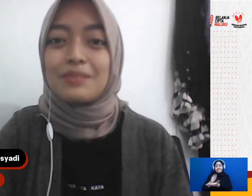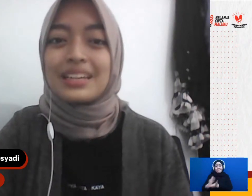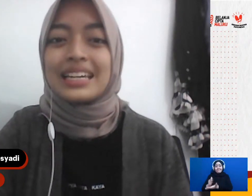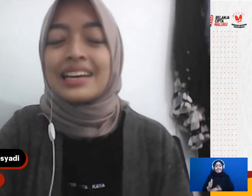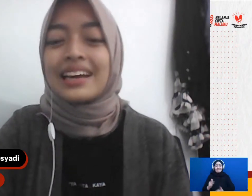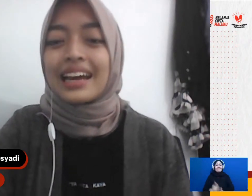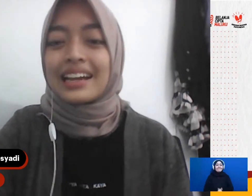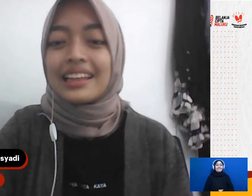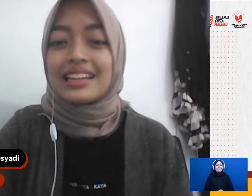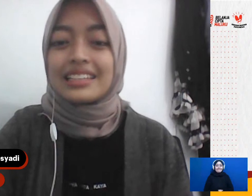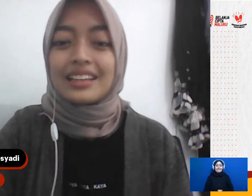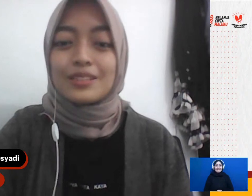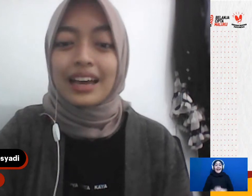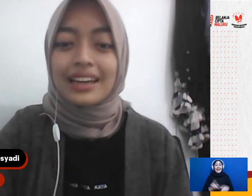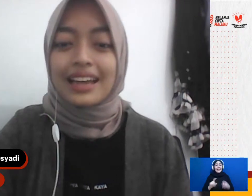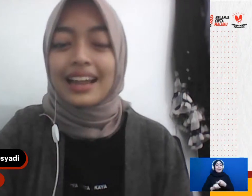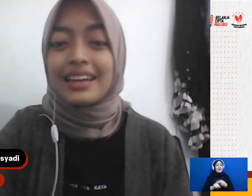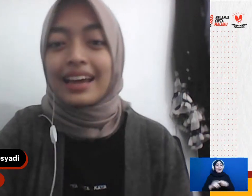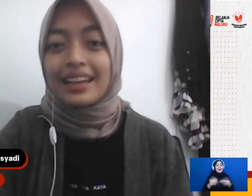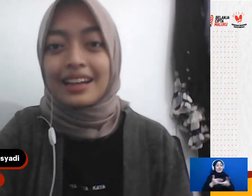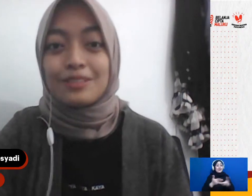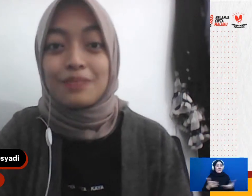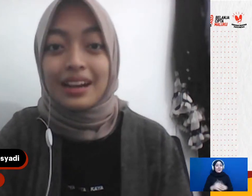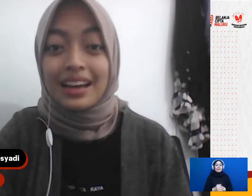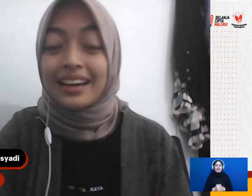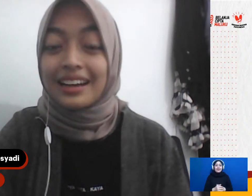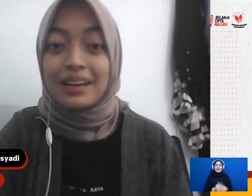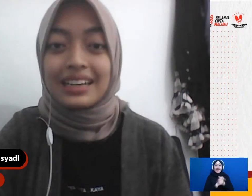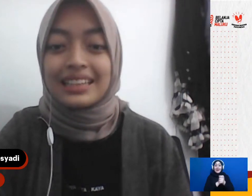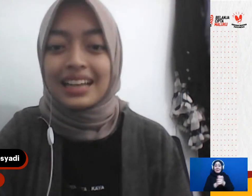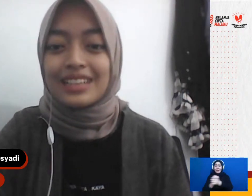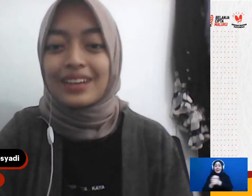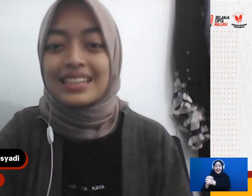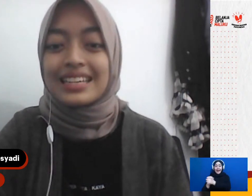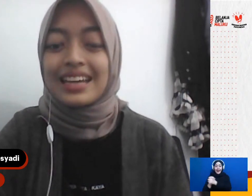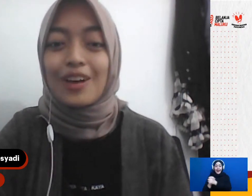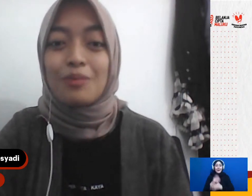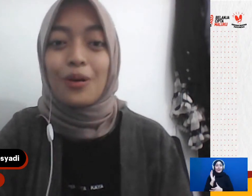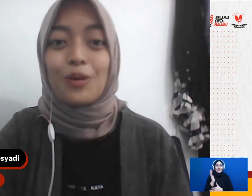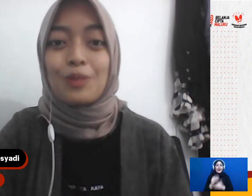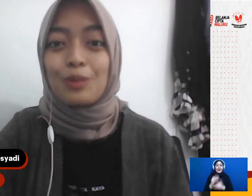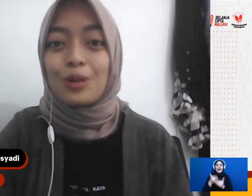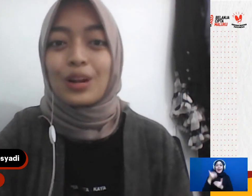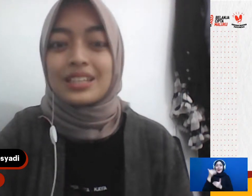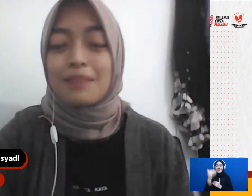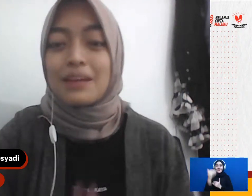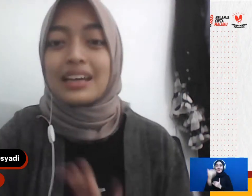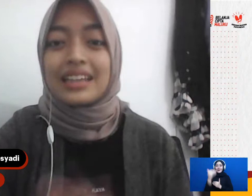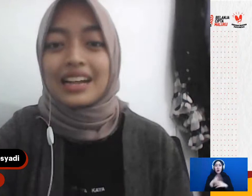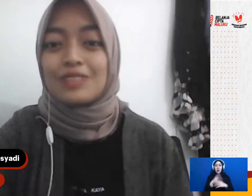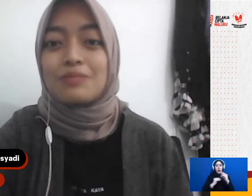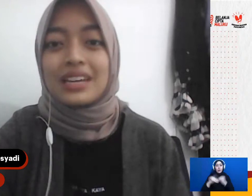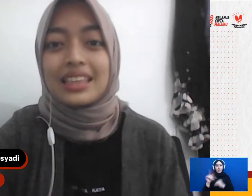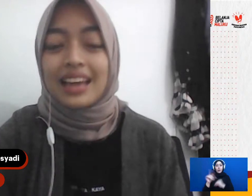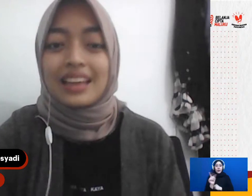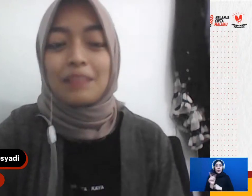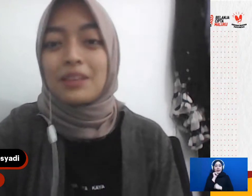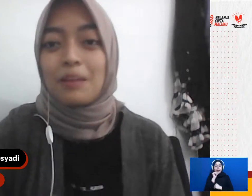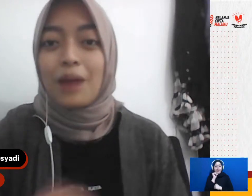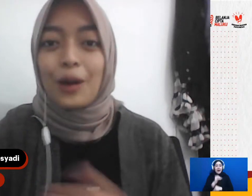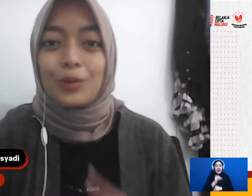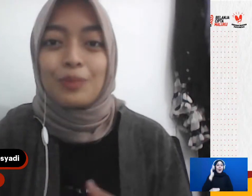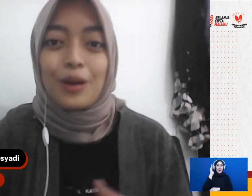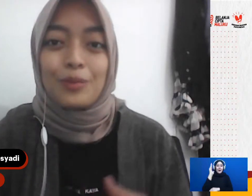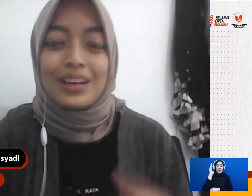Oke teman-teman, karena tadi kita sudah kenalan dengan narasumber yang keren banget, langsung aja nih aku mau ngobrol-ngobrol sama narasumber kita,